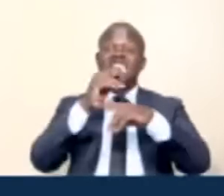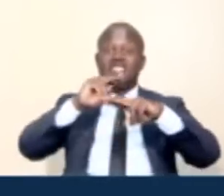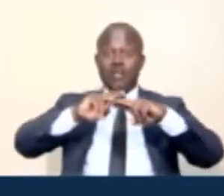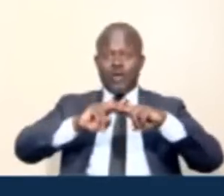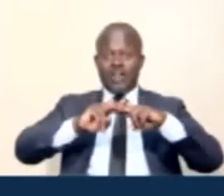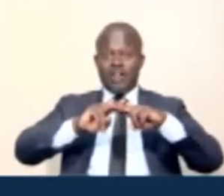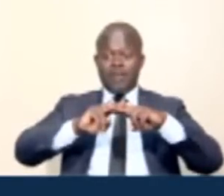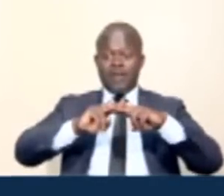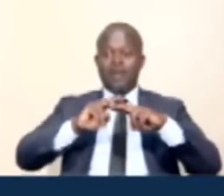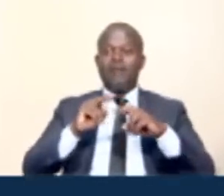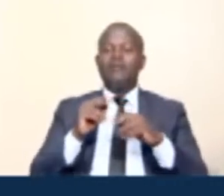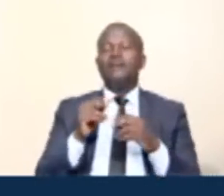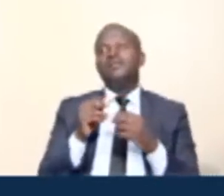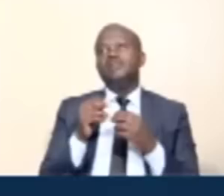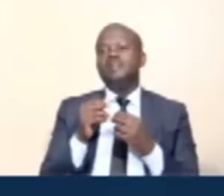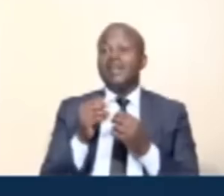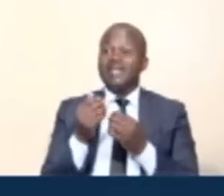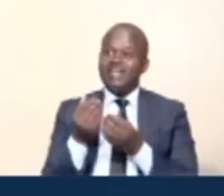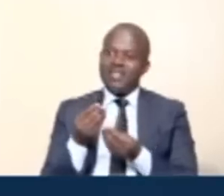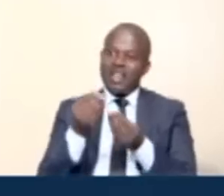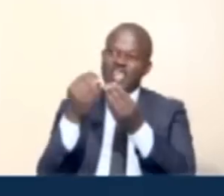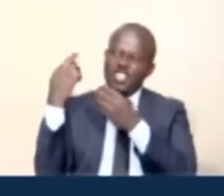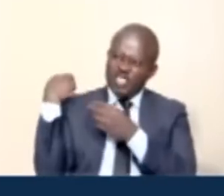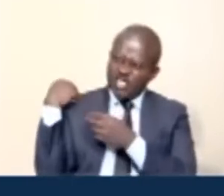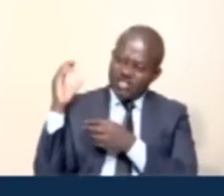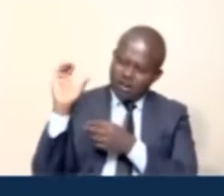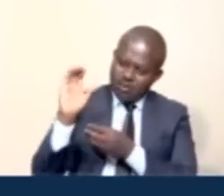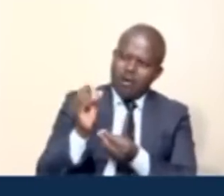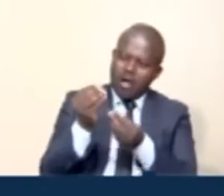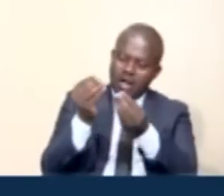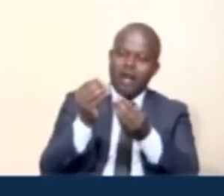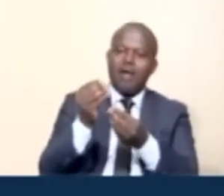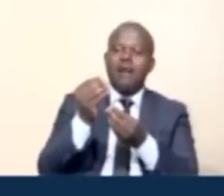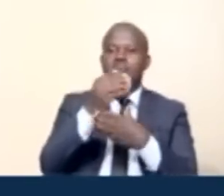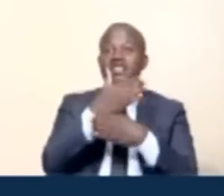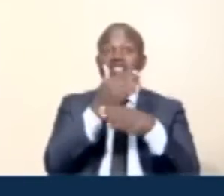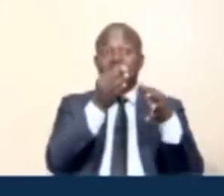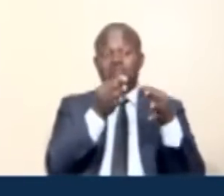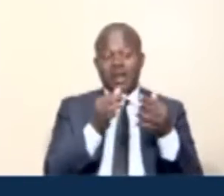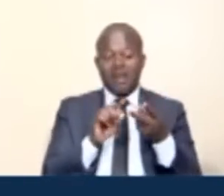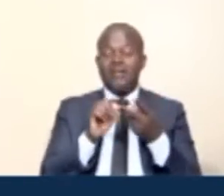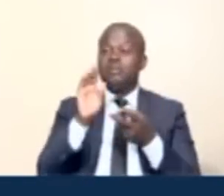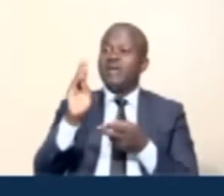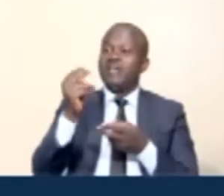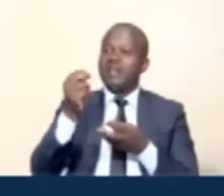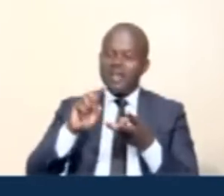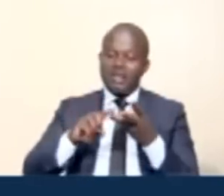agishinga Minecofin na Beneri n'izo nzego zindi zose, Rura, Minefra,